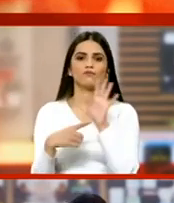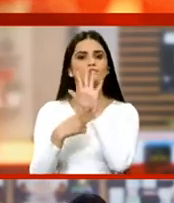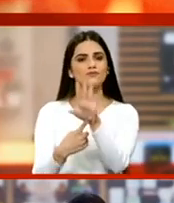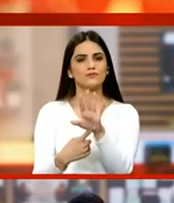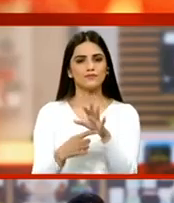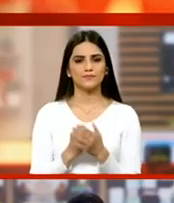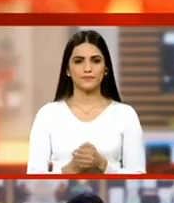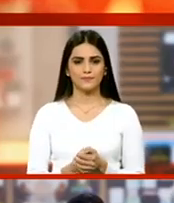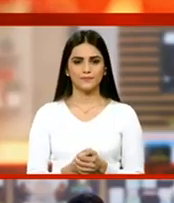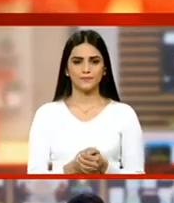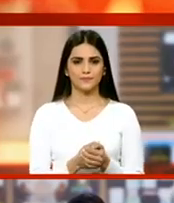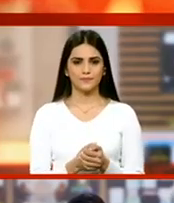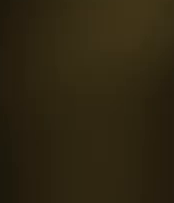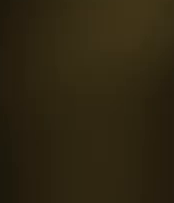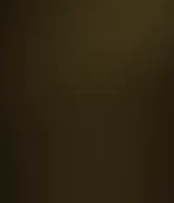दिखाई दे रही है